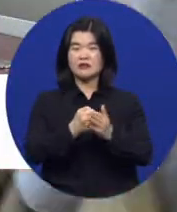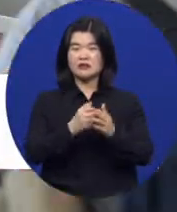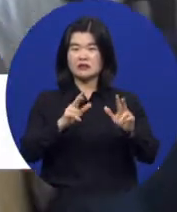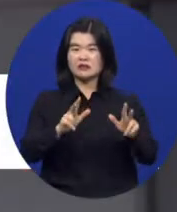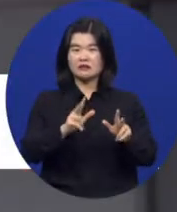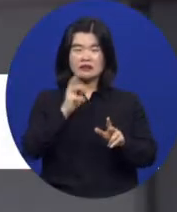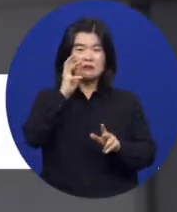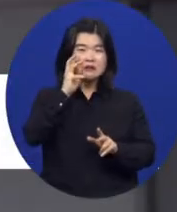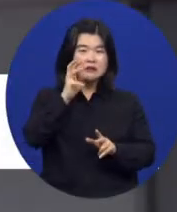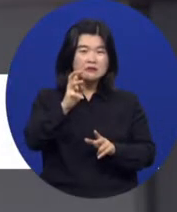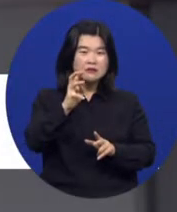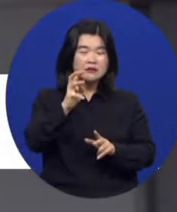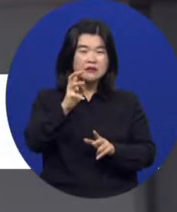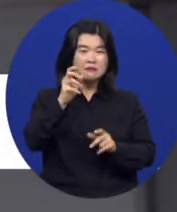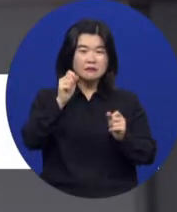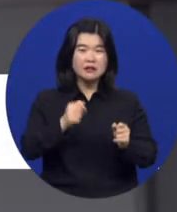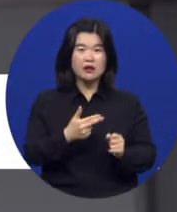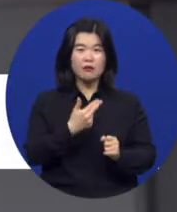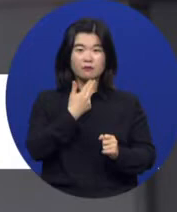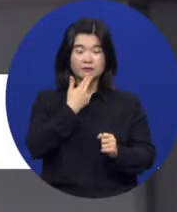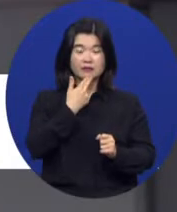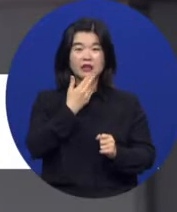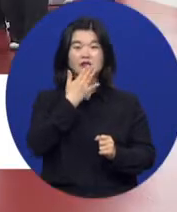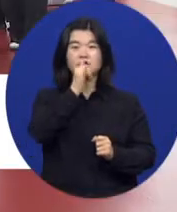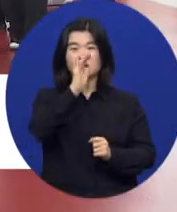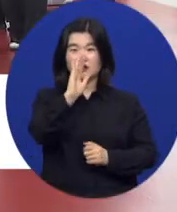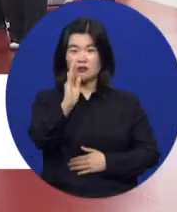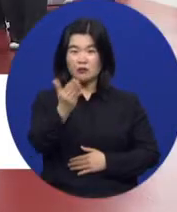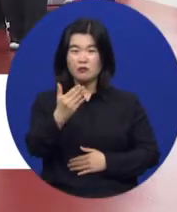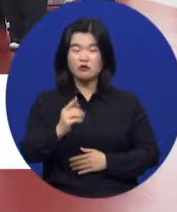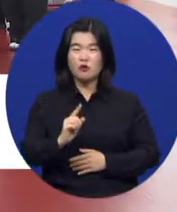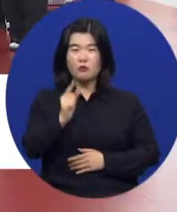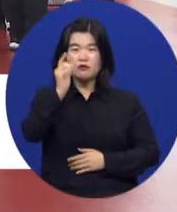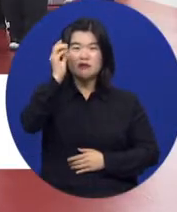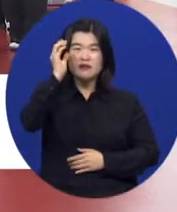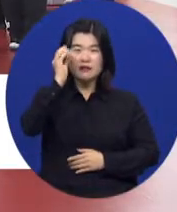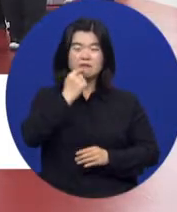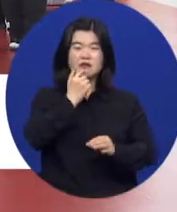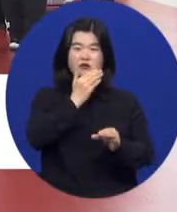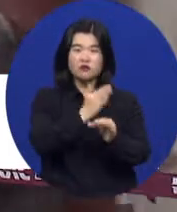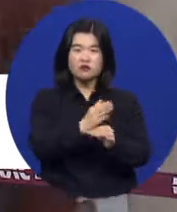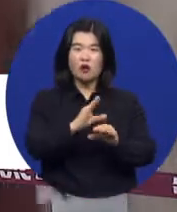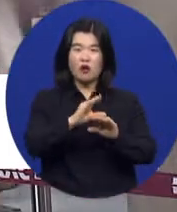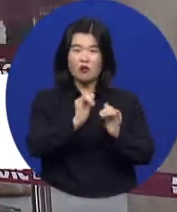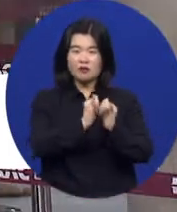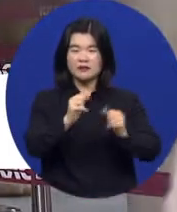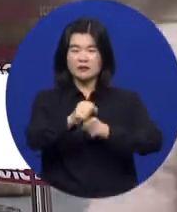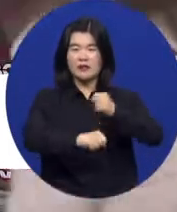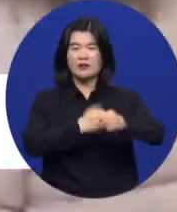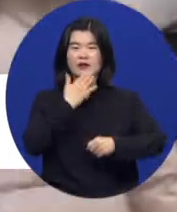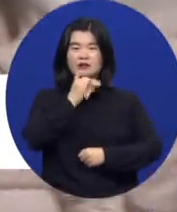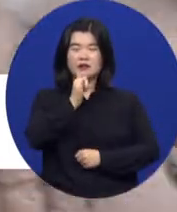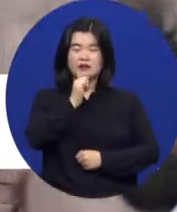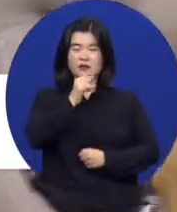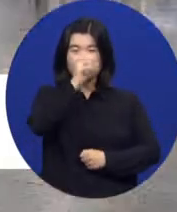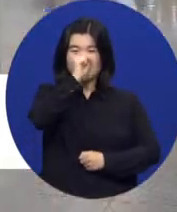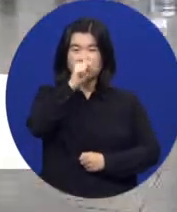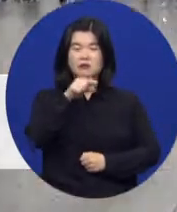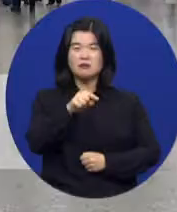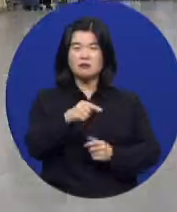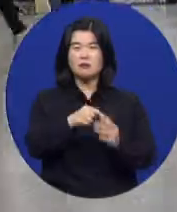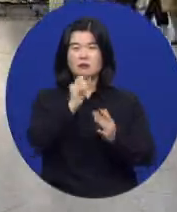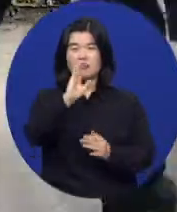최장 30일 동안 비자 없이 체류가 가능하다는 점과 높은 수준의 민주주의와 언론 자유를 유지한 점 등이 강점으로